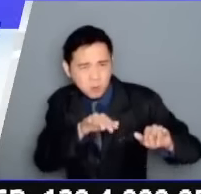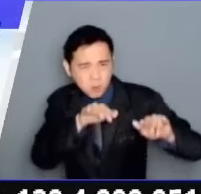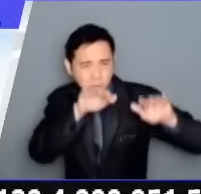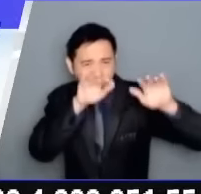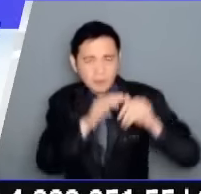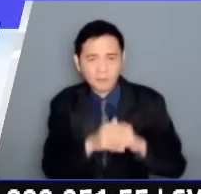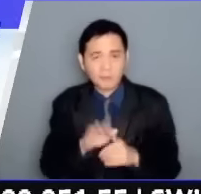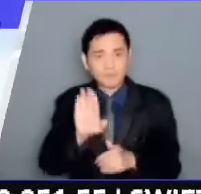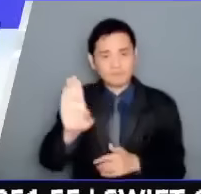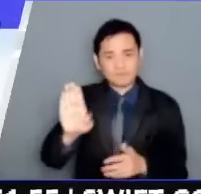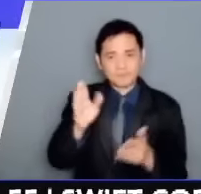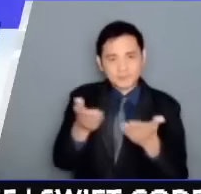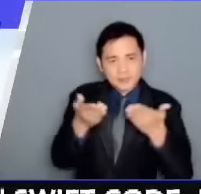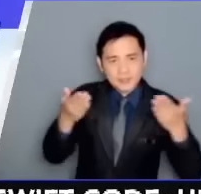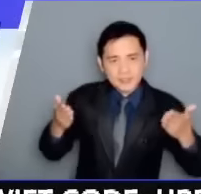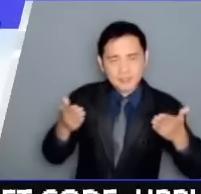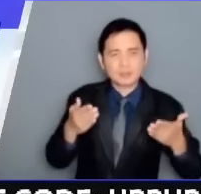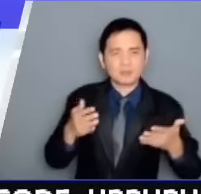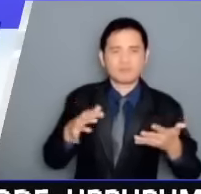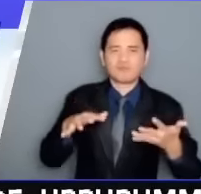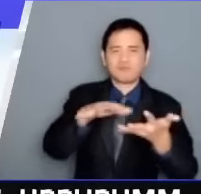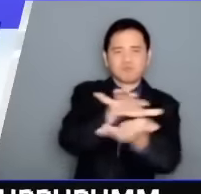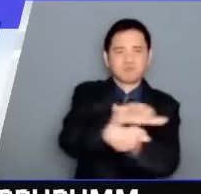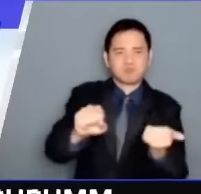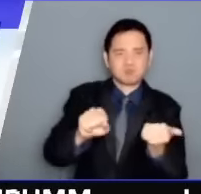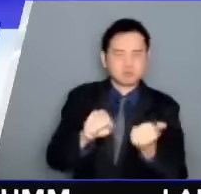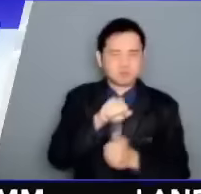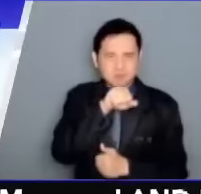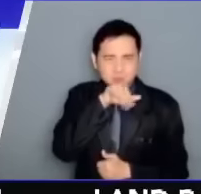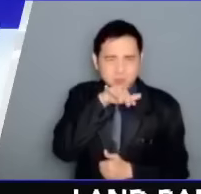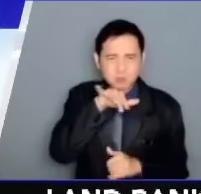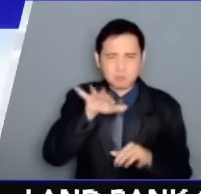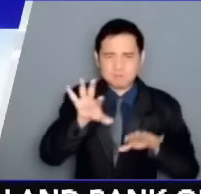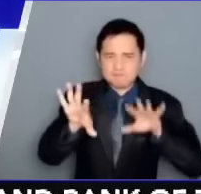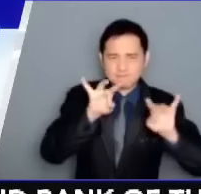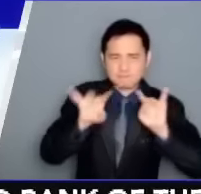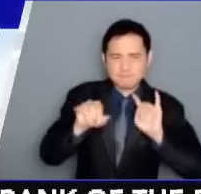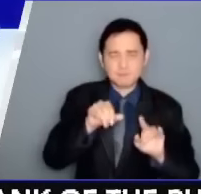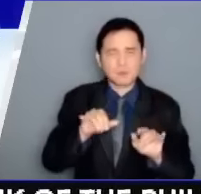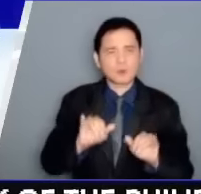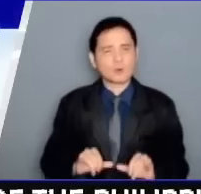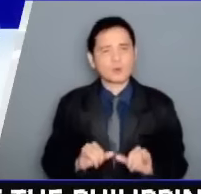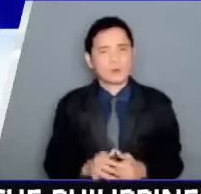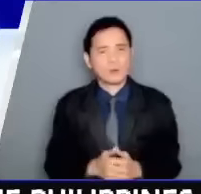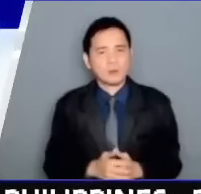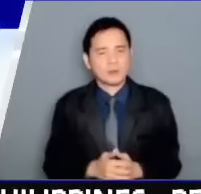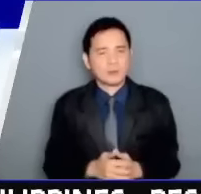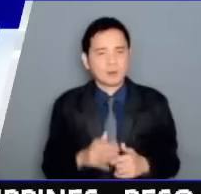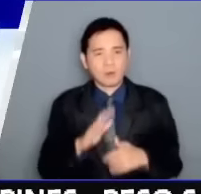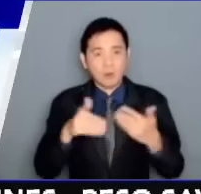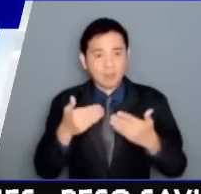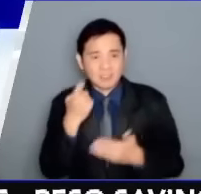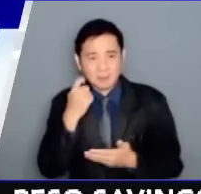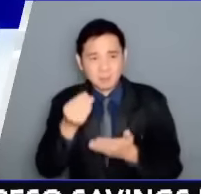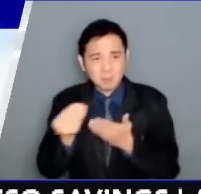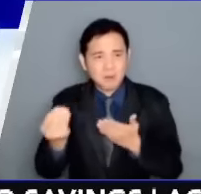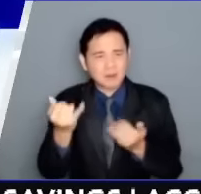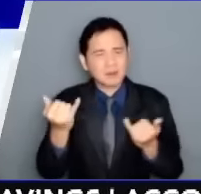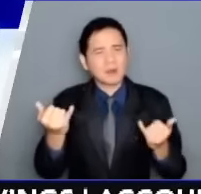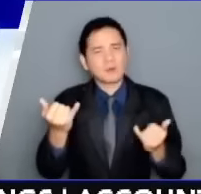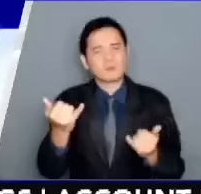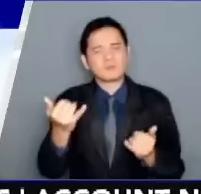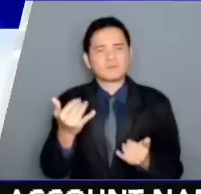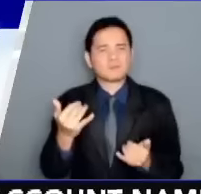at damit ang iba hindi na mapapakinabangan maraming ligpitin tapos yun puro tapon tapos yung mga